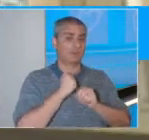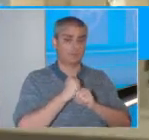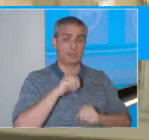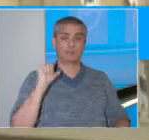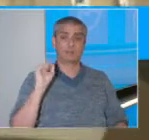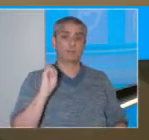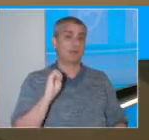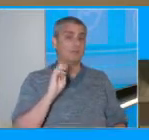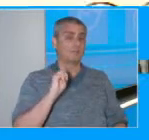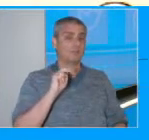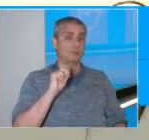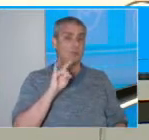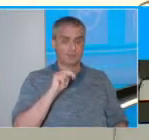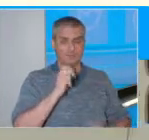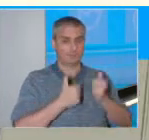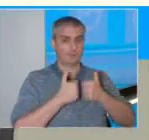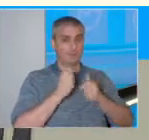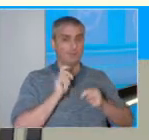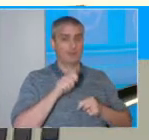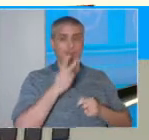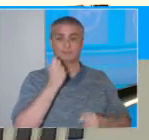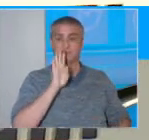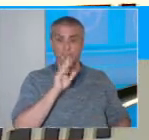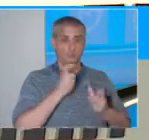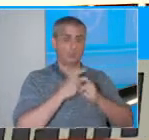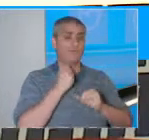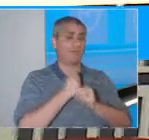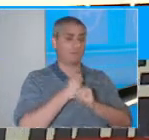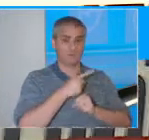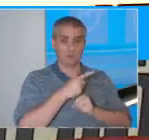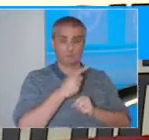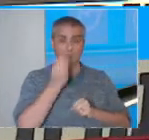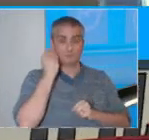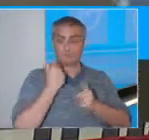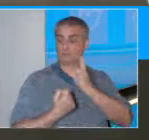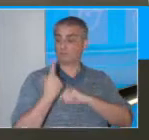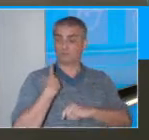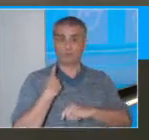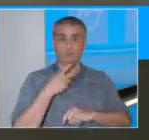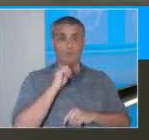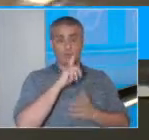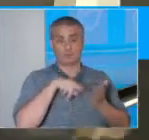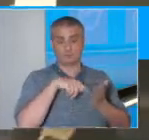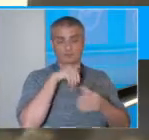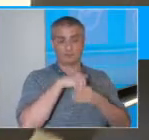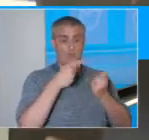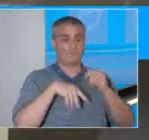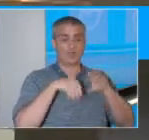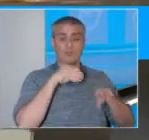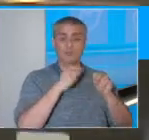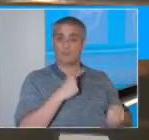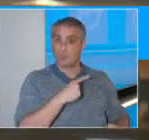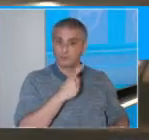אבתיסאם מראענה מנוחין, מתמודדת בבחירות לכנסת ה-24 מטעם המפלגה. כזכור, בשבוע שעבר מראענה נפסלה בוועדת